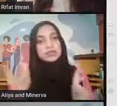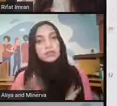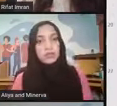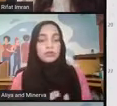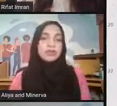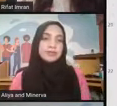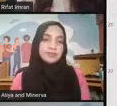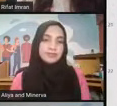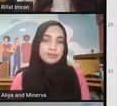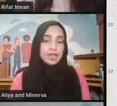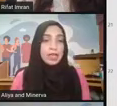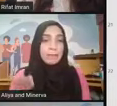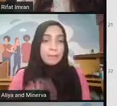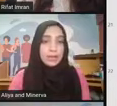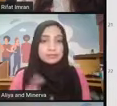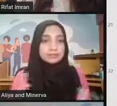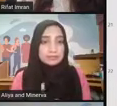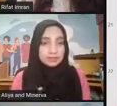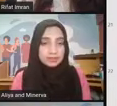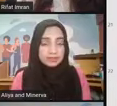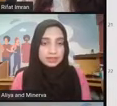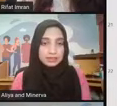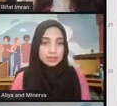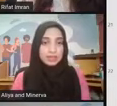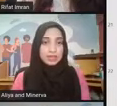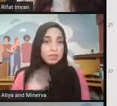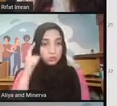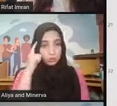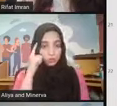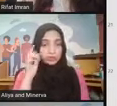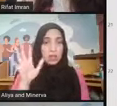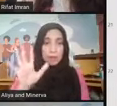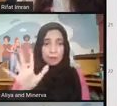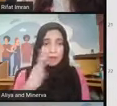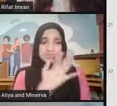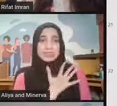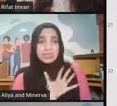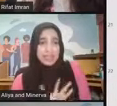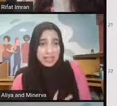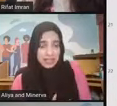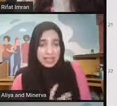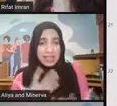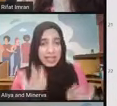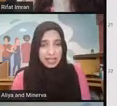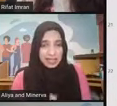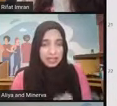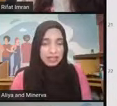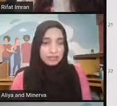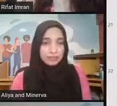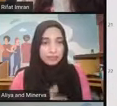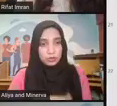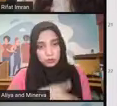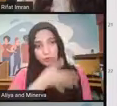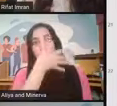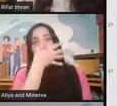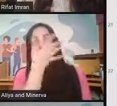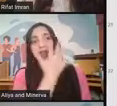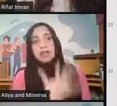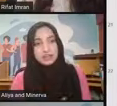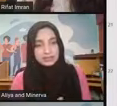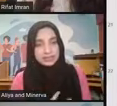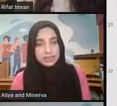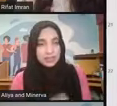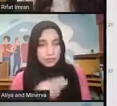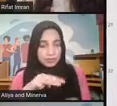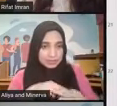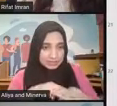फिर क्या करेंगी, फिर आप अपने ब्रेस्ट पे पांच लाइंस ड्रॉ कर सकती हैं, ऊपर से नीचे, नीचे से ऊपर, और दबा दबा कर अपने ब्रेस्ट को